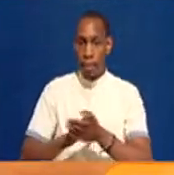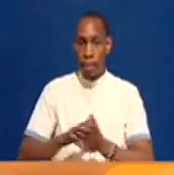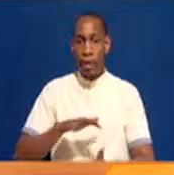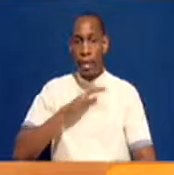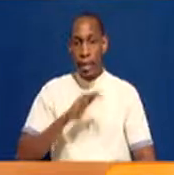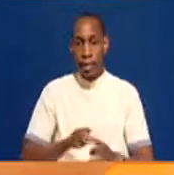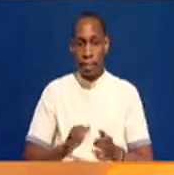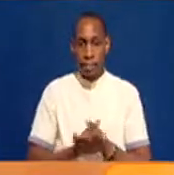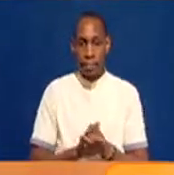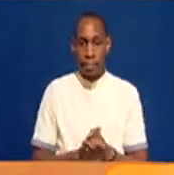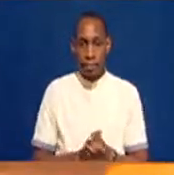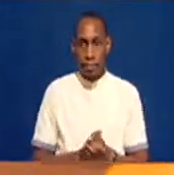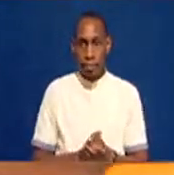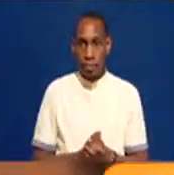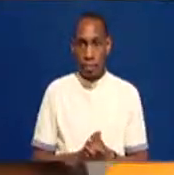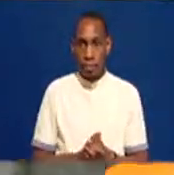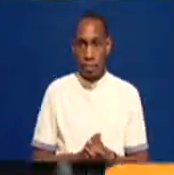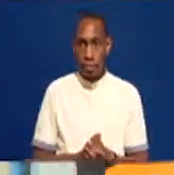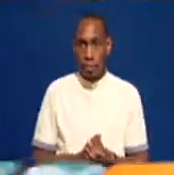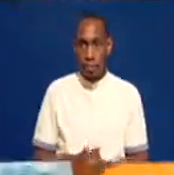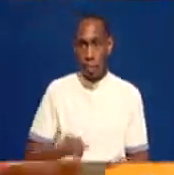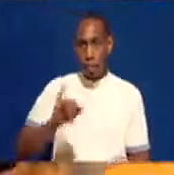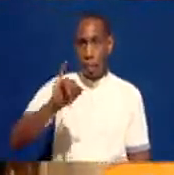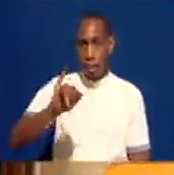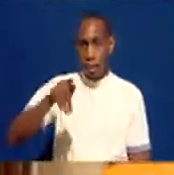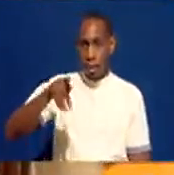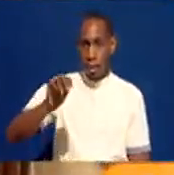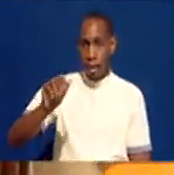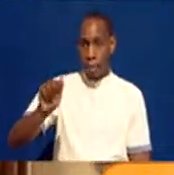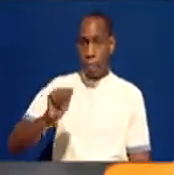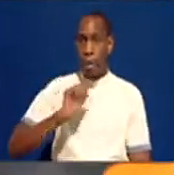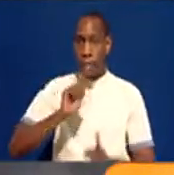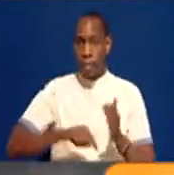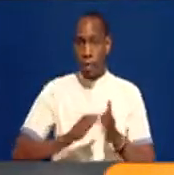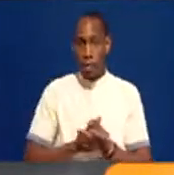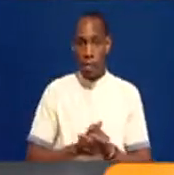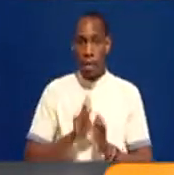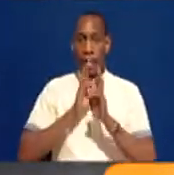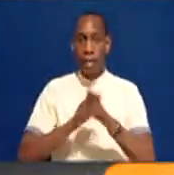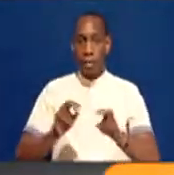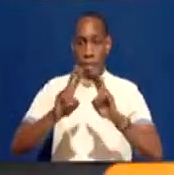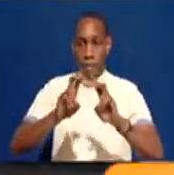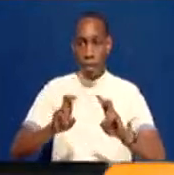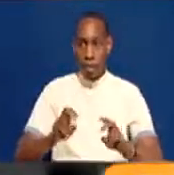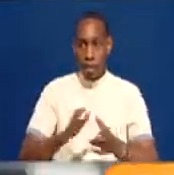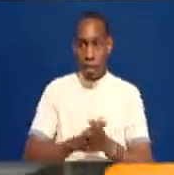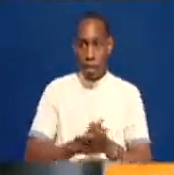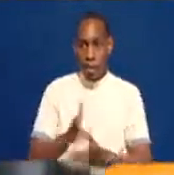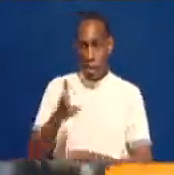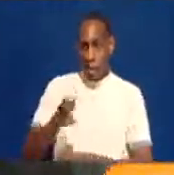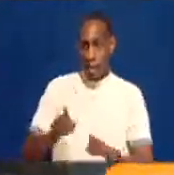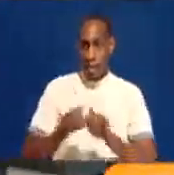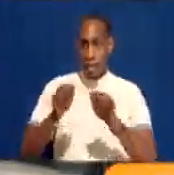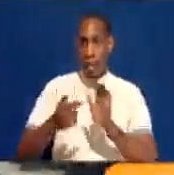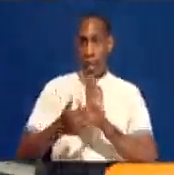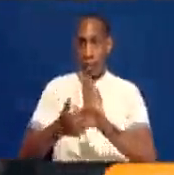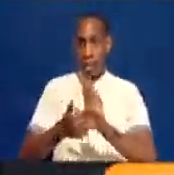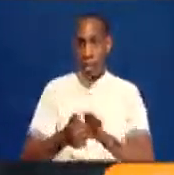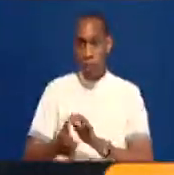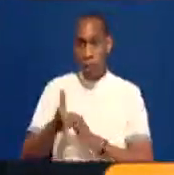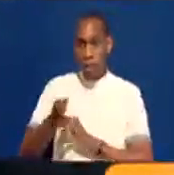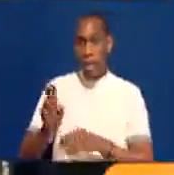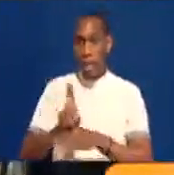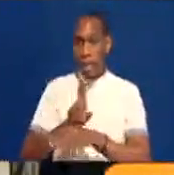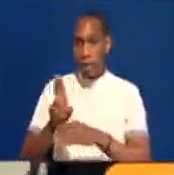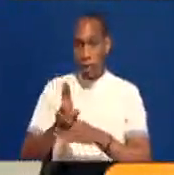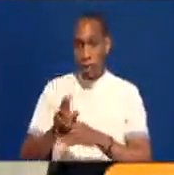Halmashauri ya kuangazia utendakazi wa maafisa wa polisi nchini IPOA ikisema kuwa matokeo ya uchunguzi wa silaha huenda yakaashiria bunduki